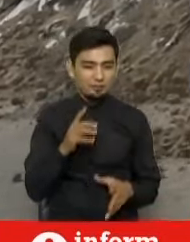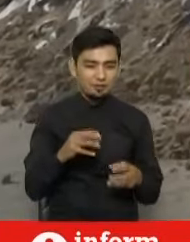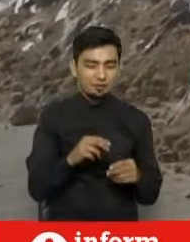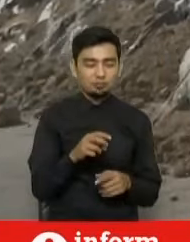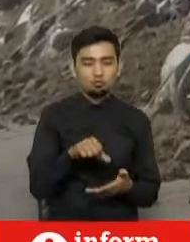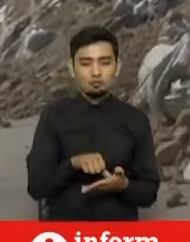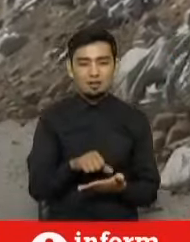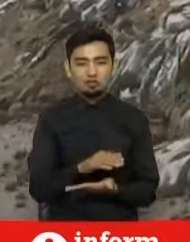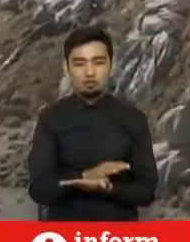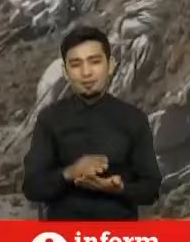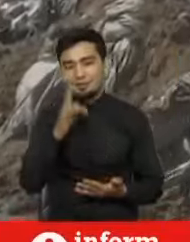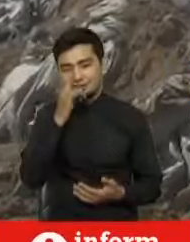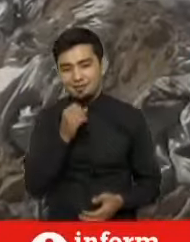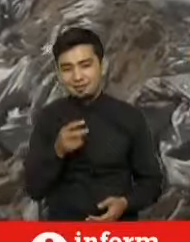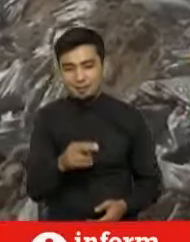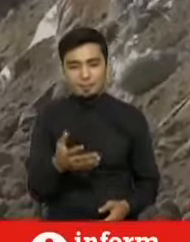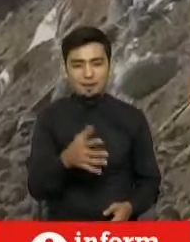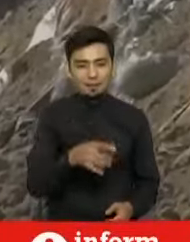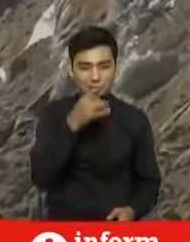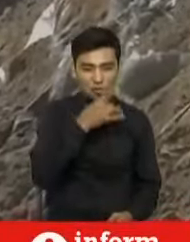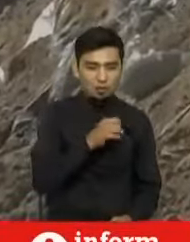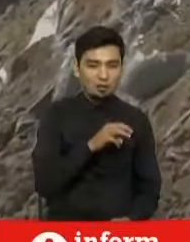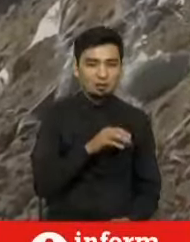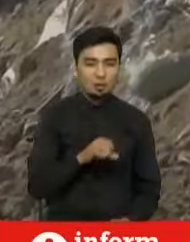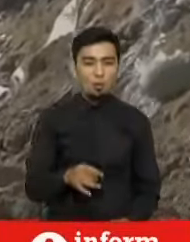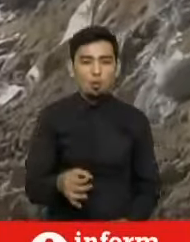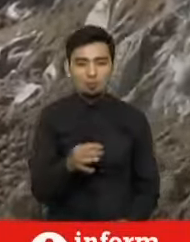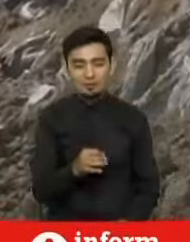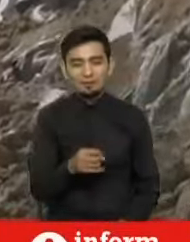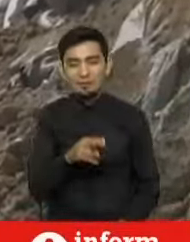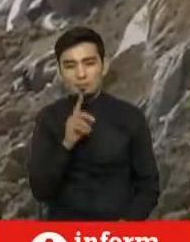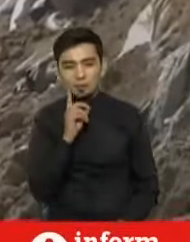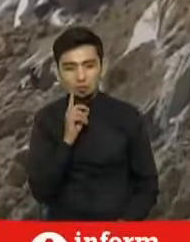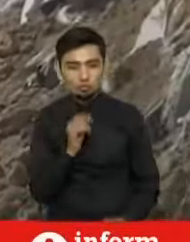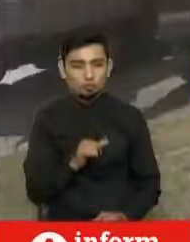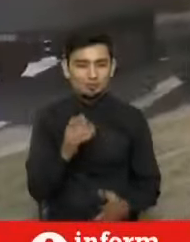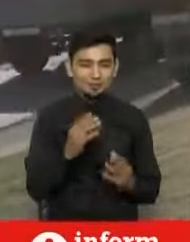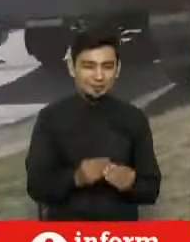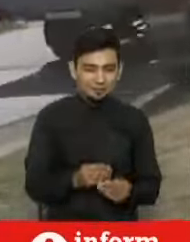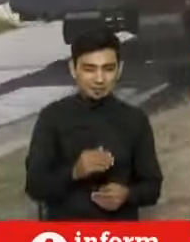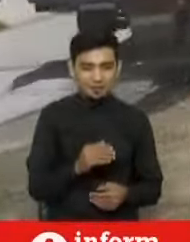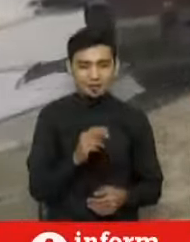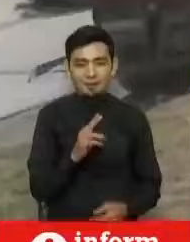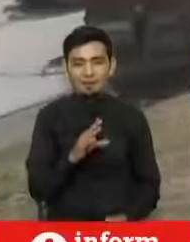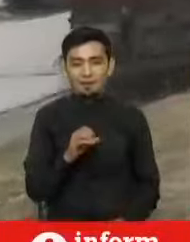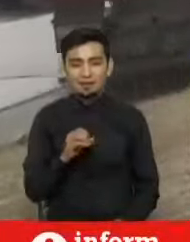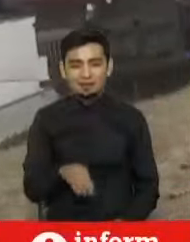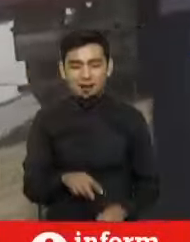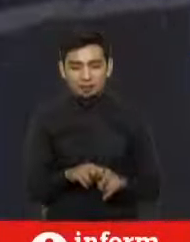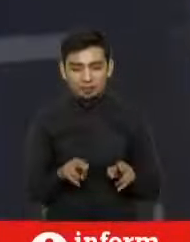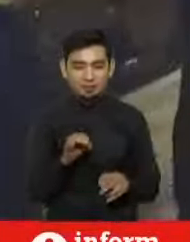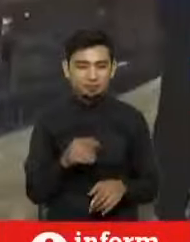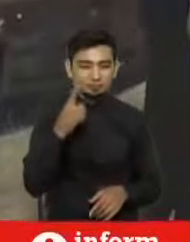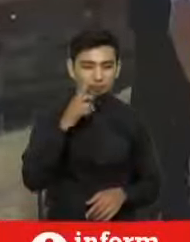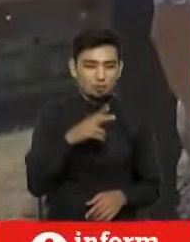«Таза Казахстан» продолжилась и в 5 районах Атырауской области. Для молодежи субботники прошли в формате квеста. Также организаторы